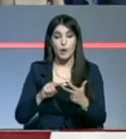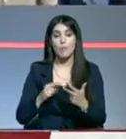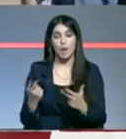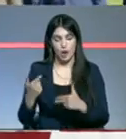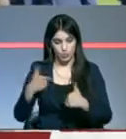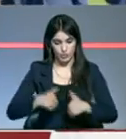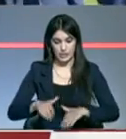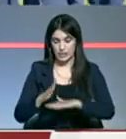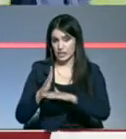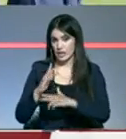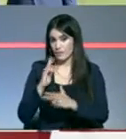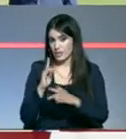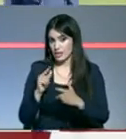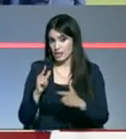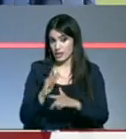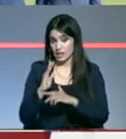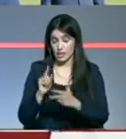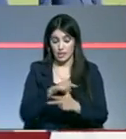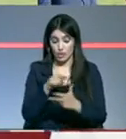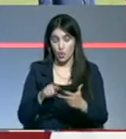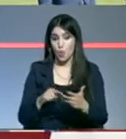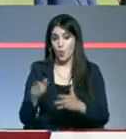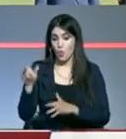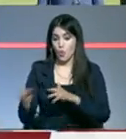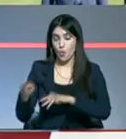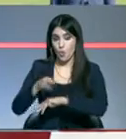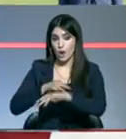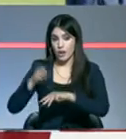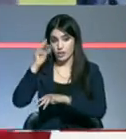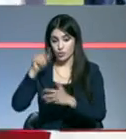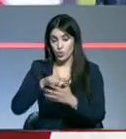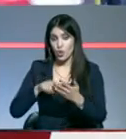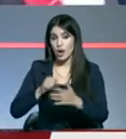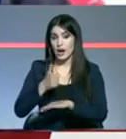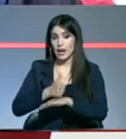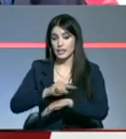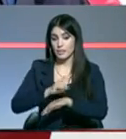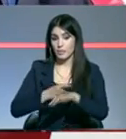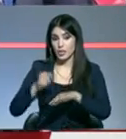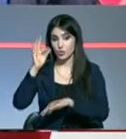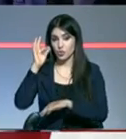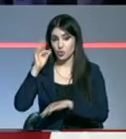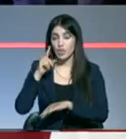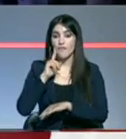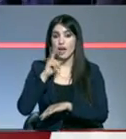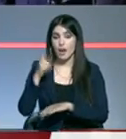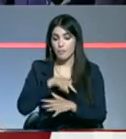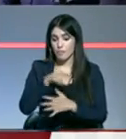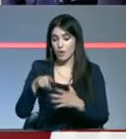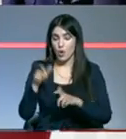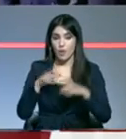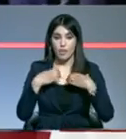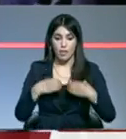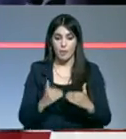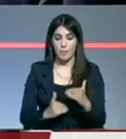الدفاع الوطني إبراهيم البرتاجي ووالي تونس أشادلي بوعلاق ورئيسة بلدية تونس سعاد عبد الرحيم وأعضاء المجلس